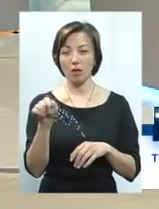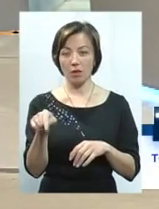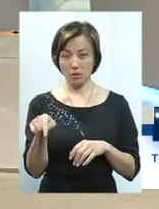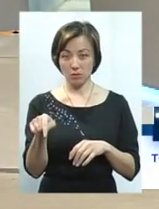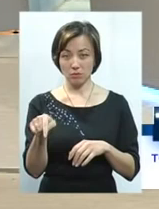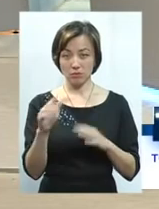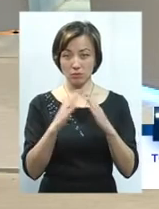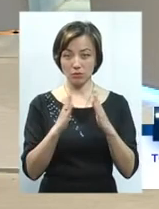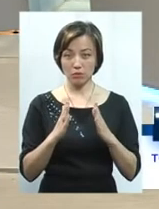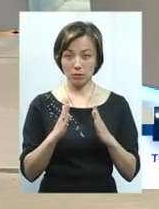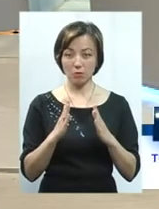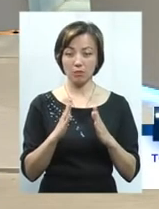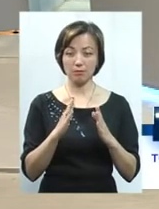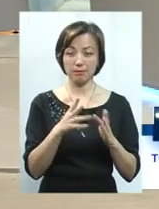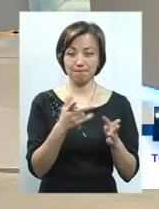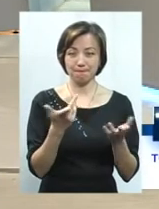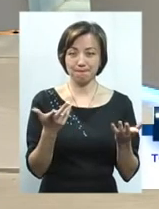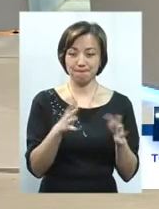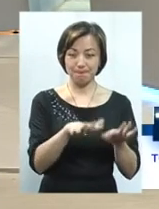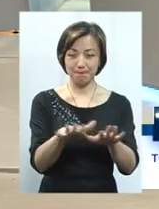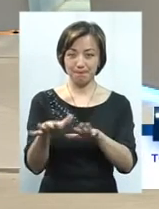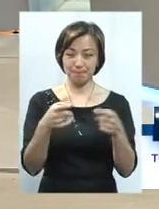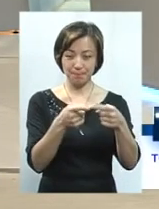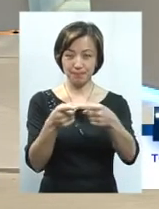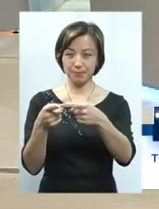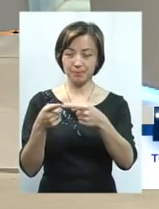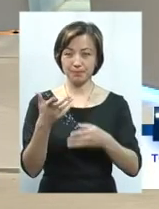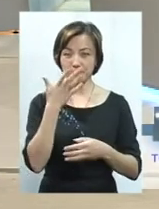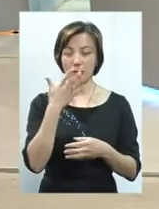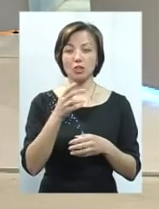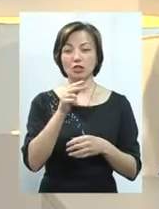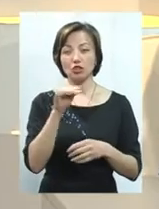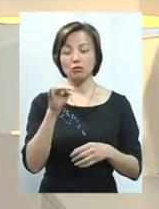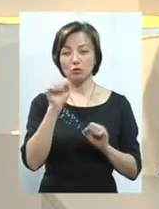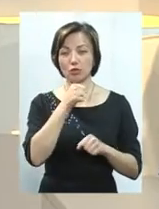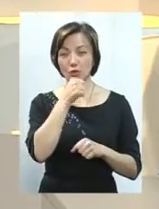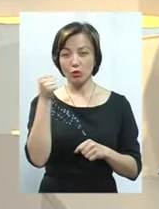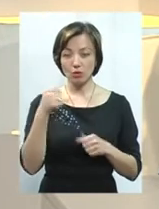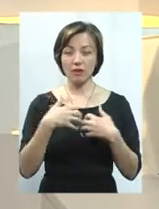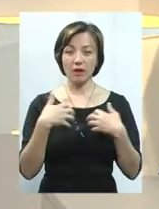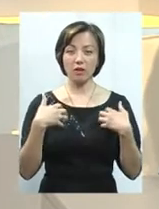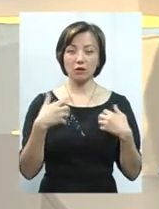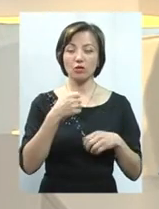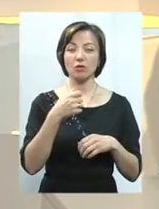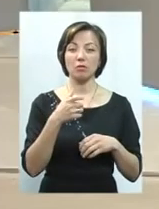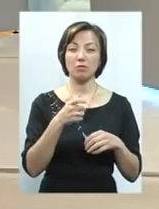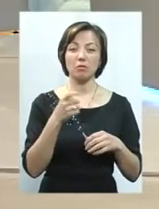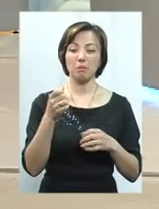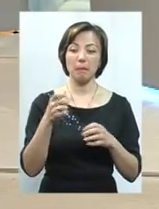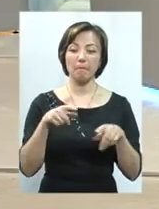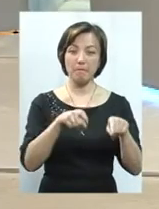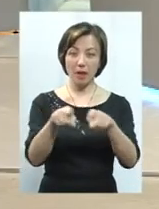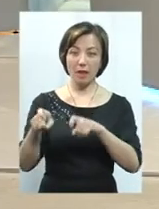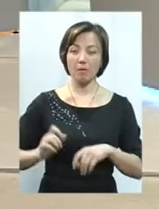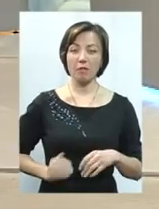територію. Як з цим справитися? Ще хочу спитати, чи можна дорослу тварину, собаку, вільна собака бігала в приватному будинку,